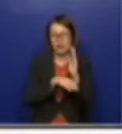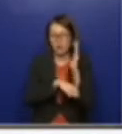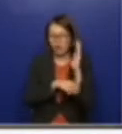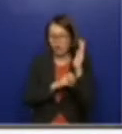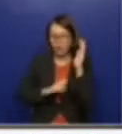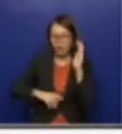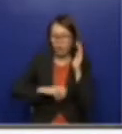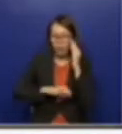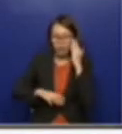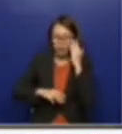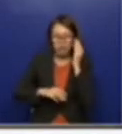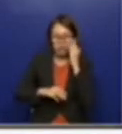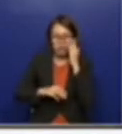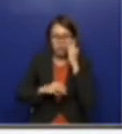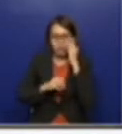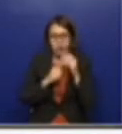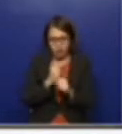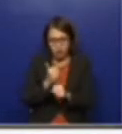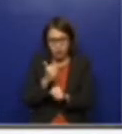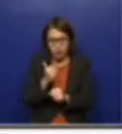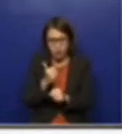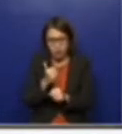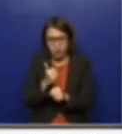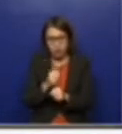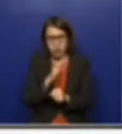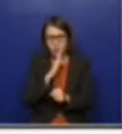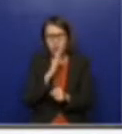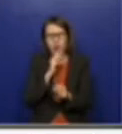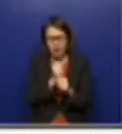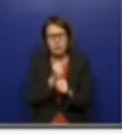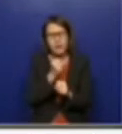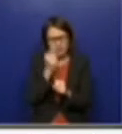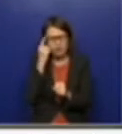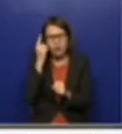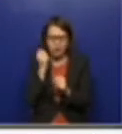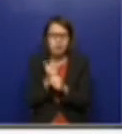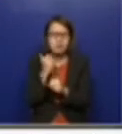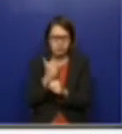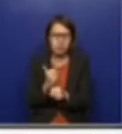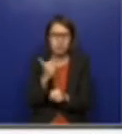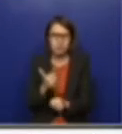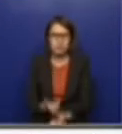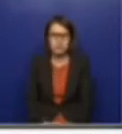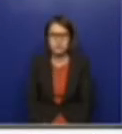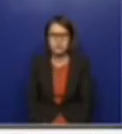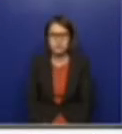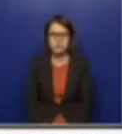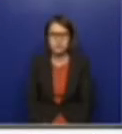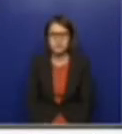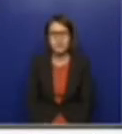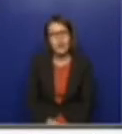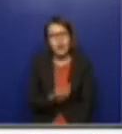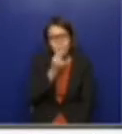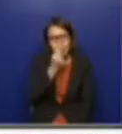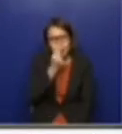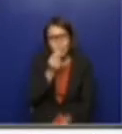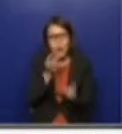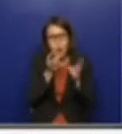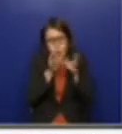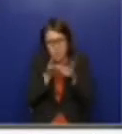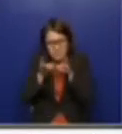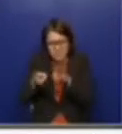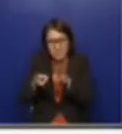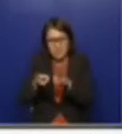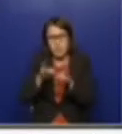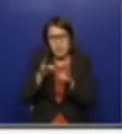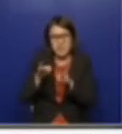มถ้าเขาสามารถทำได้ทำไมจะทำไม่ได้ใช่ไหมครับเพราะนั้นวิธีการต้องไปดูกรรมาธิการต้องไปดูต้องเปิดกว้